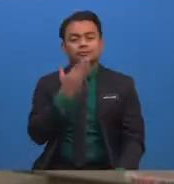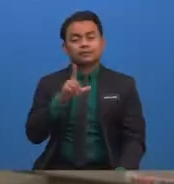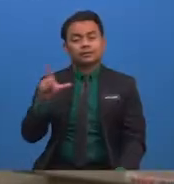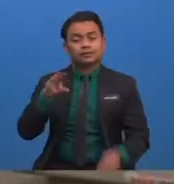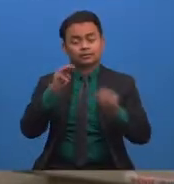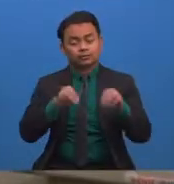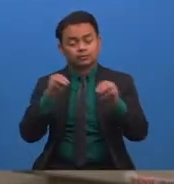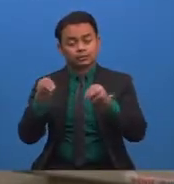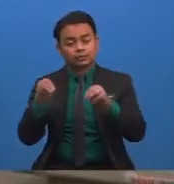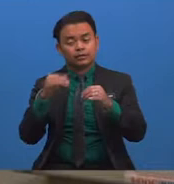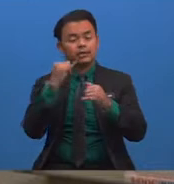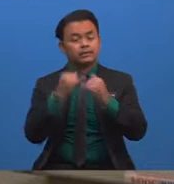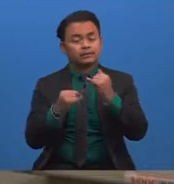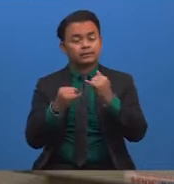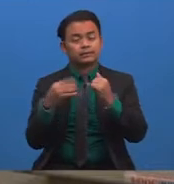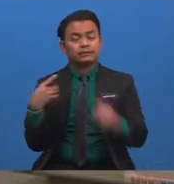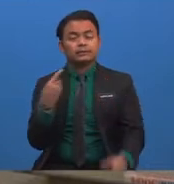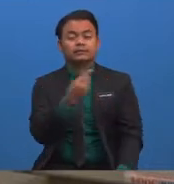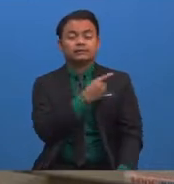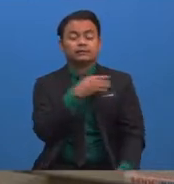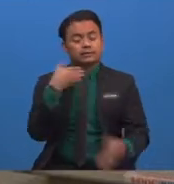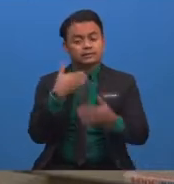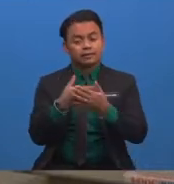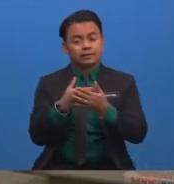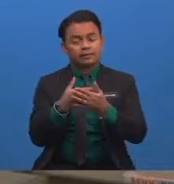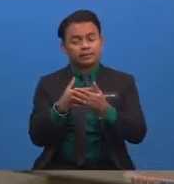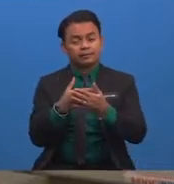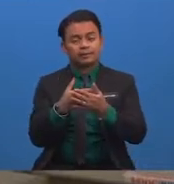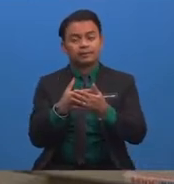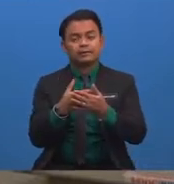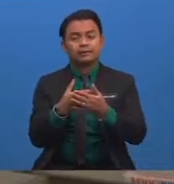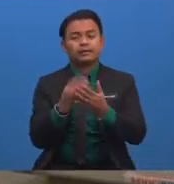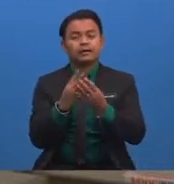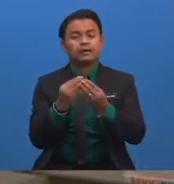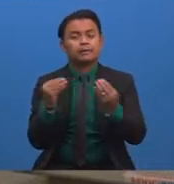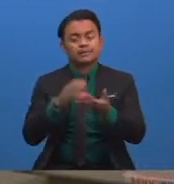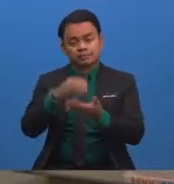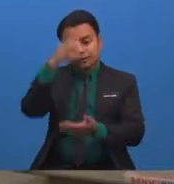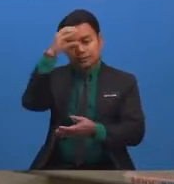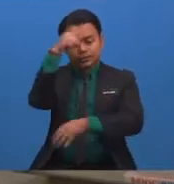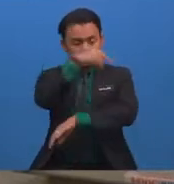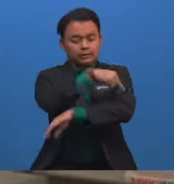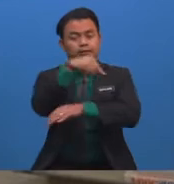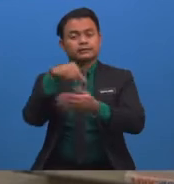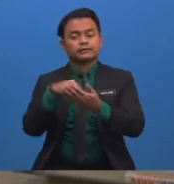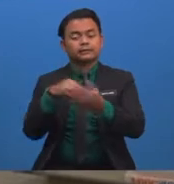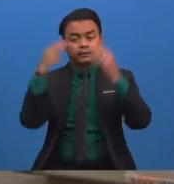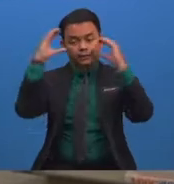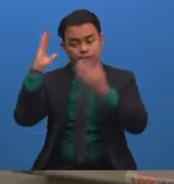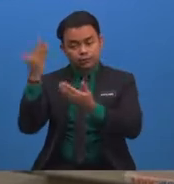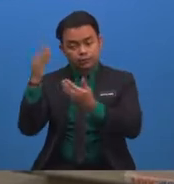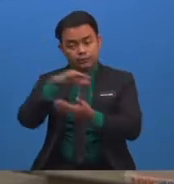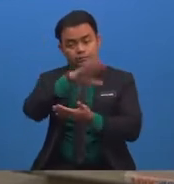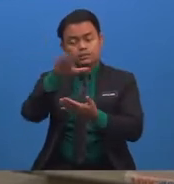Baiklah murid-murid, akhirnya kita sampai ke penghujung sesi pembelajaran hari ini. Cikgu harap kamu